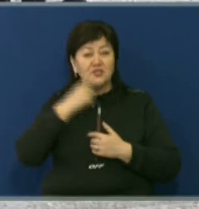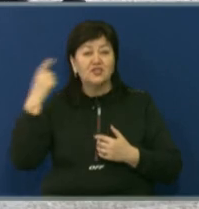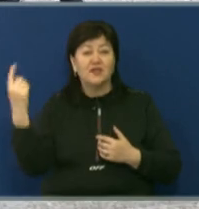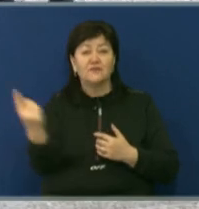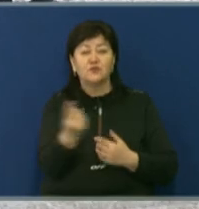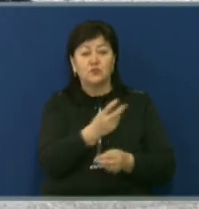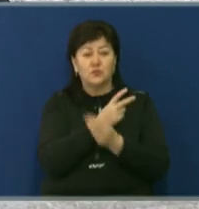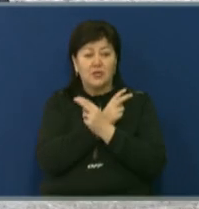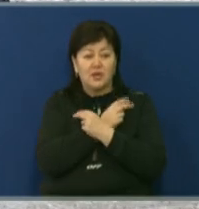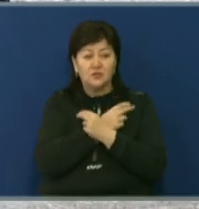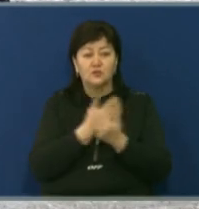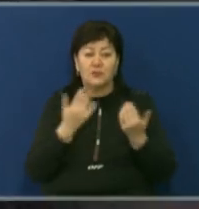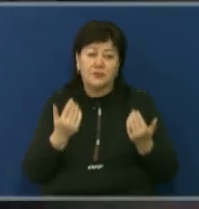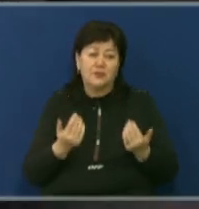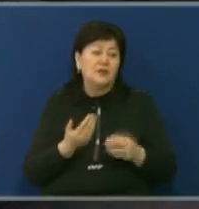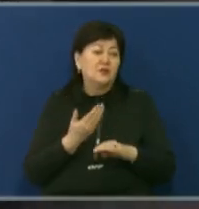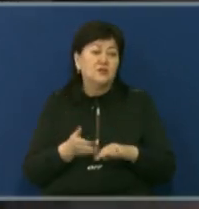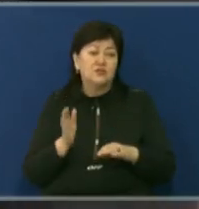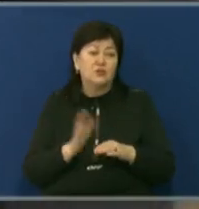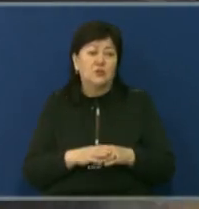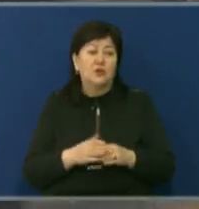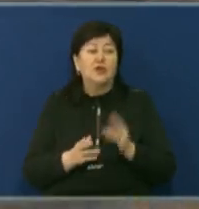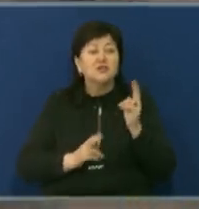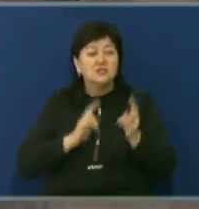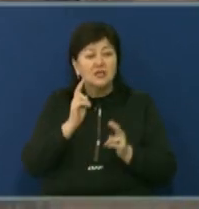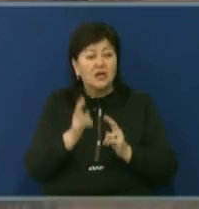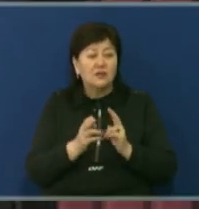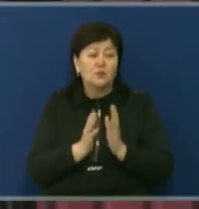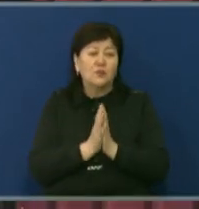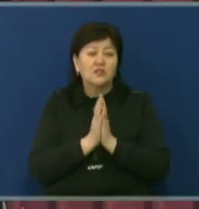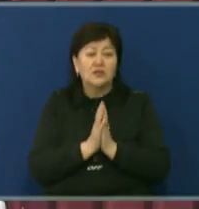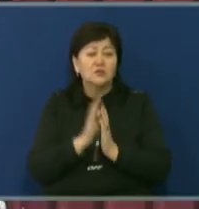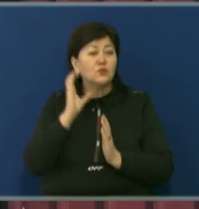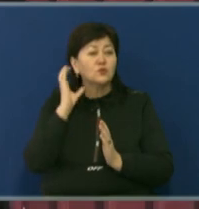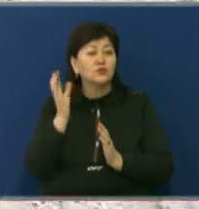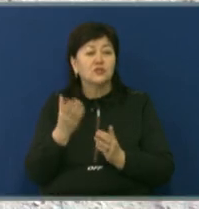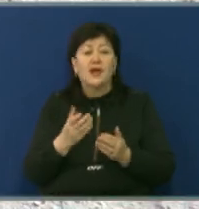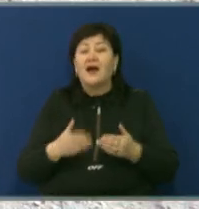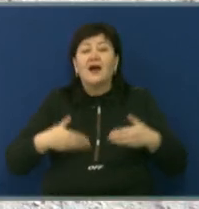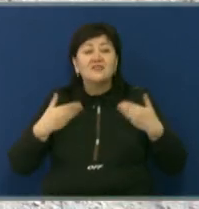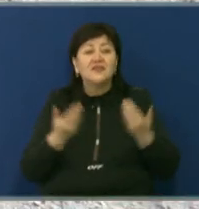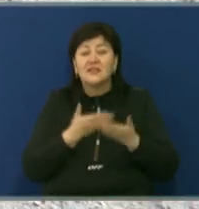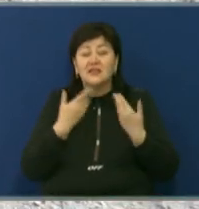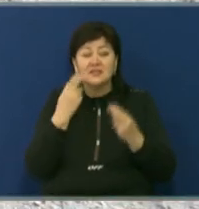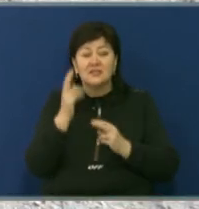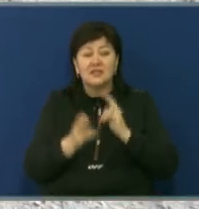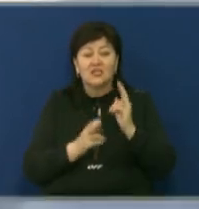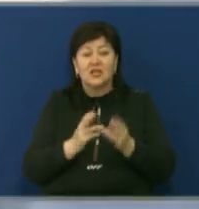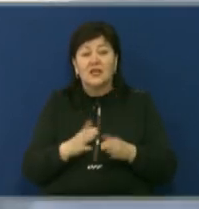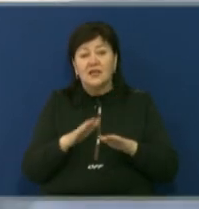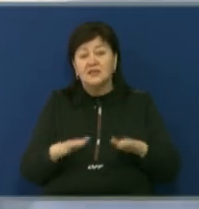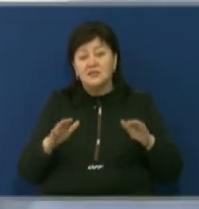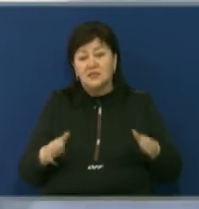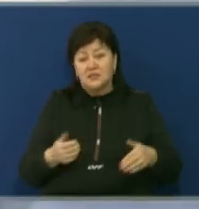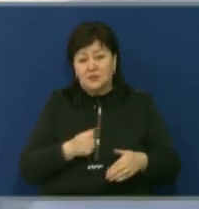айтуынша, олар бұл мәселе бойынша жергілікті билікке бірнеше рет шағымданған, алайда арыздары жауапсыз қалған. Әсіресе мектепке барулары үшін